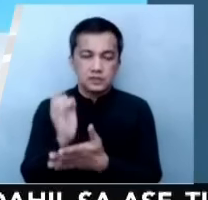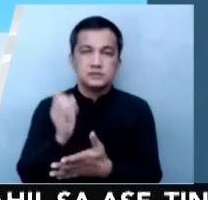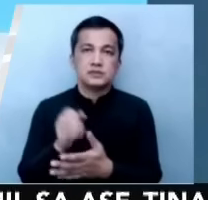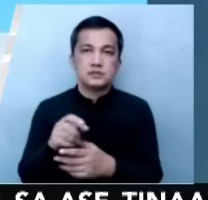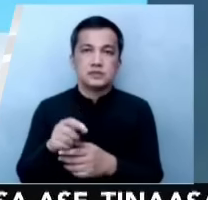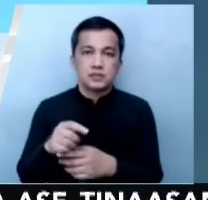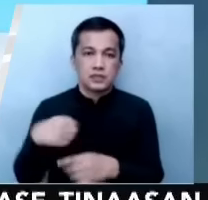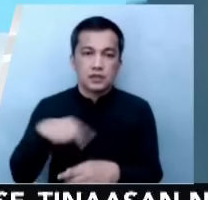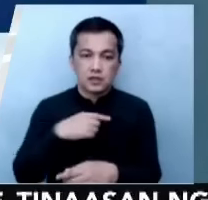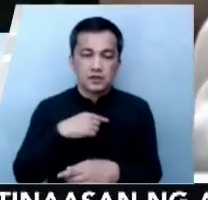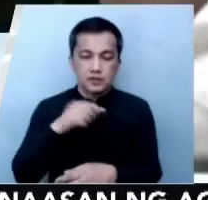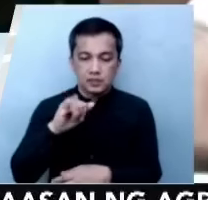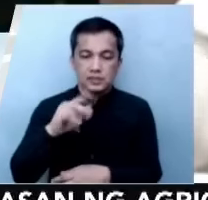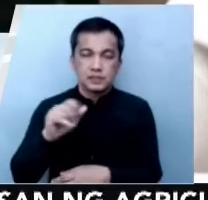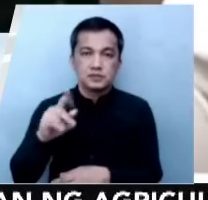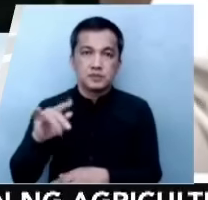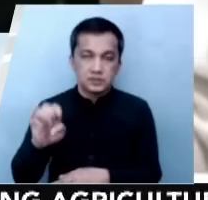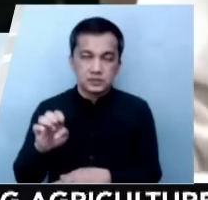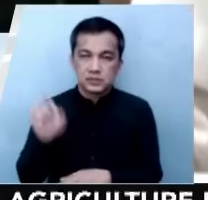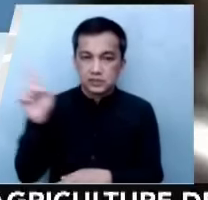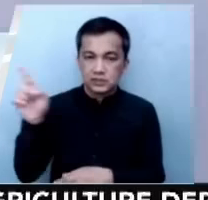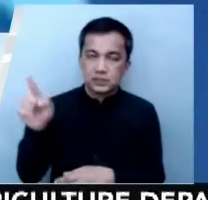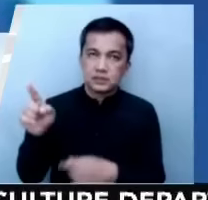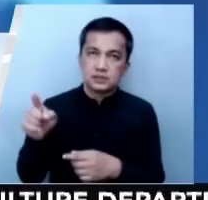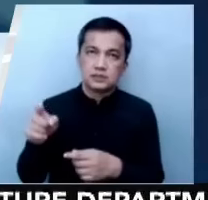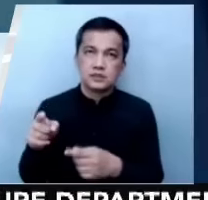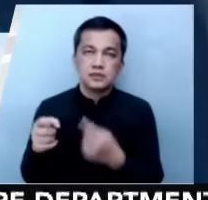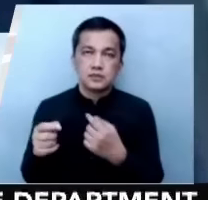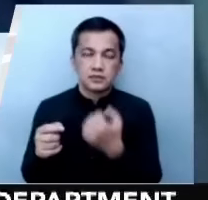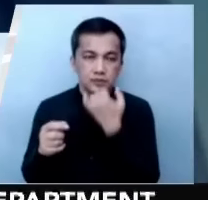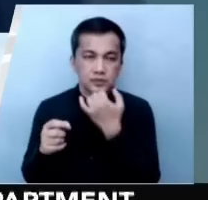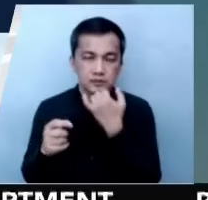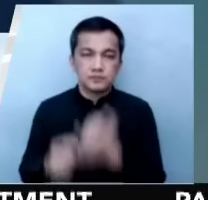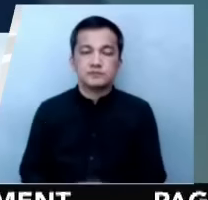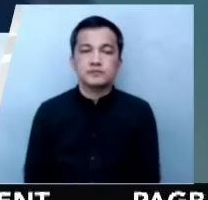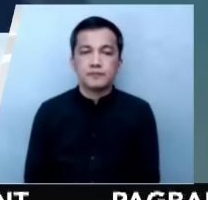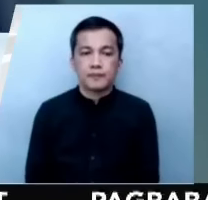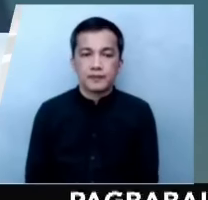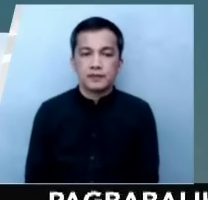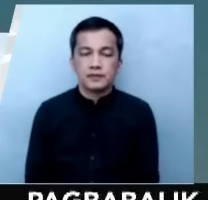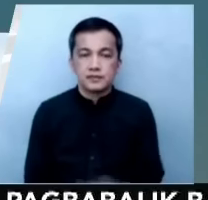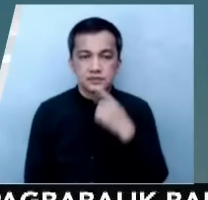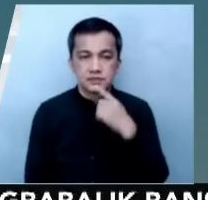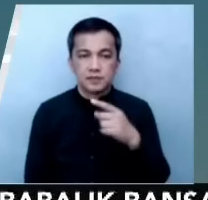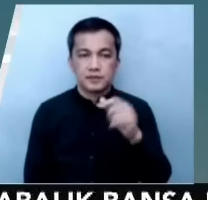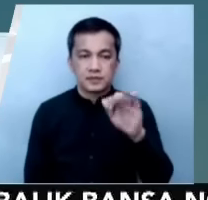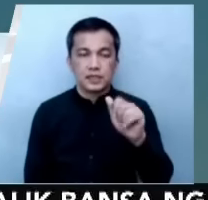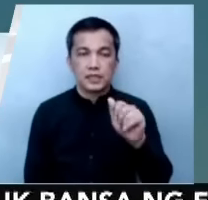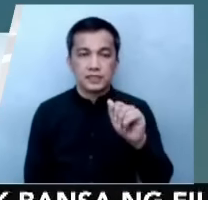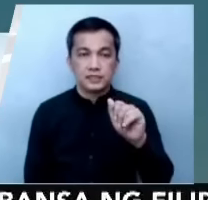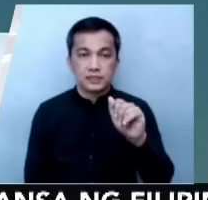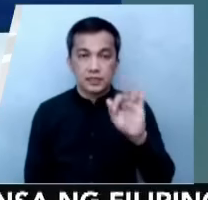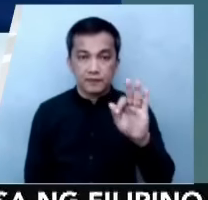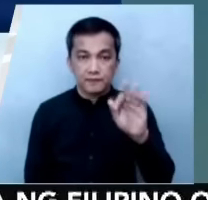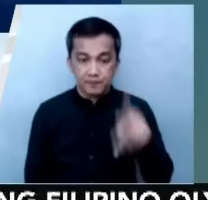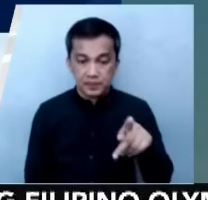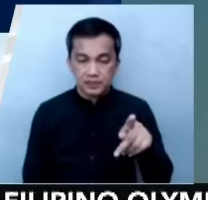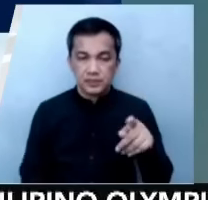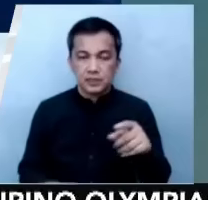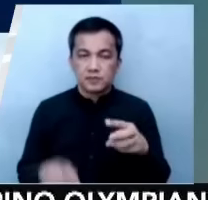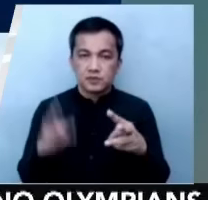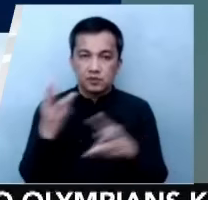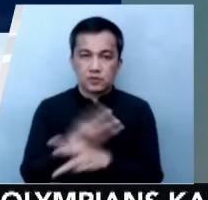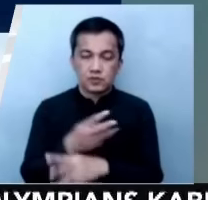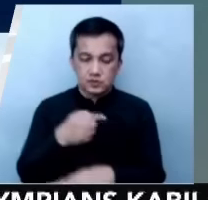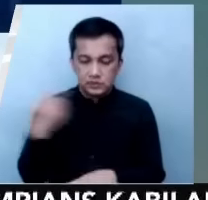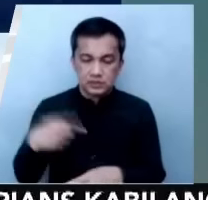So they were undertaken over airspace. Sabi ng Armed Forces of the Philippines, pinapalala raw ng China ang tensyon. Bagamat hindi